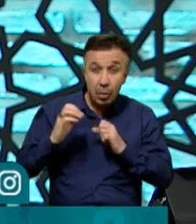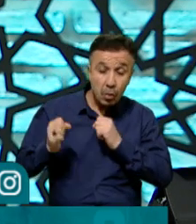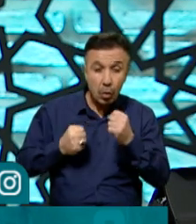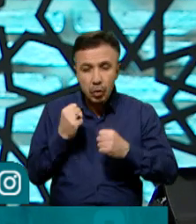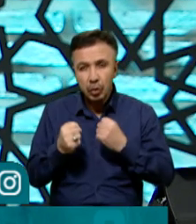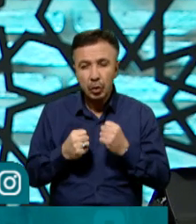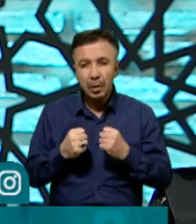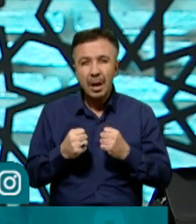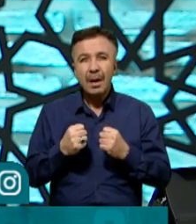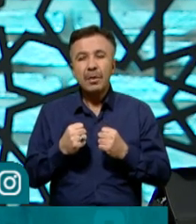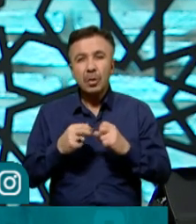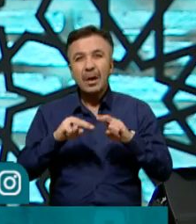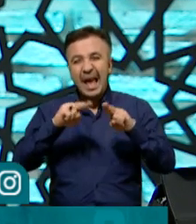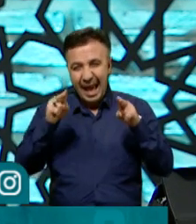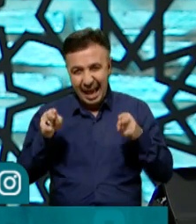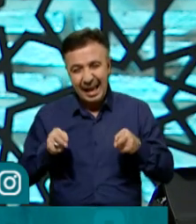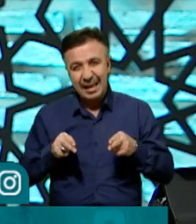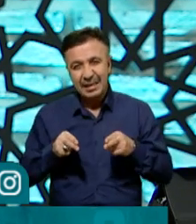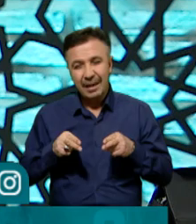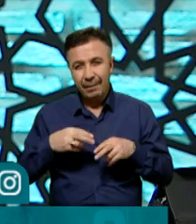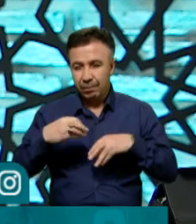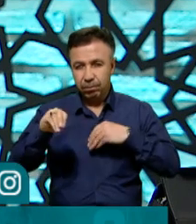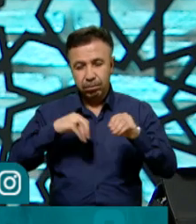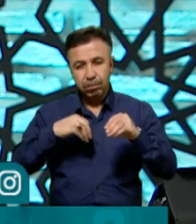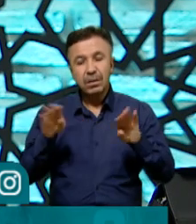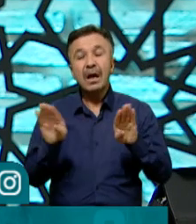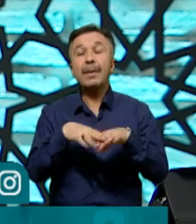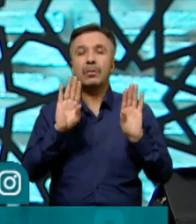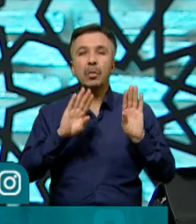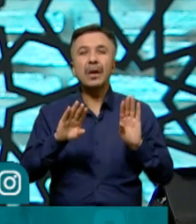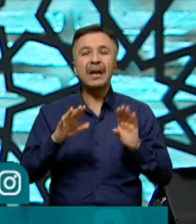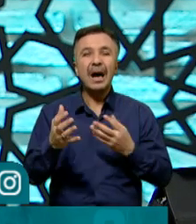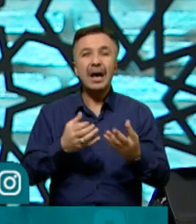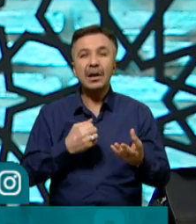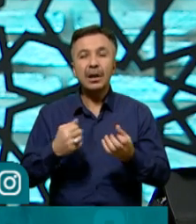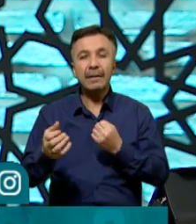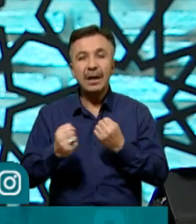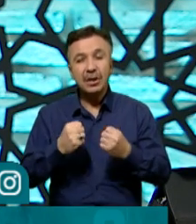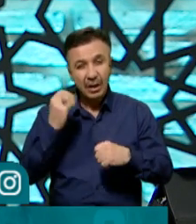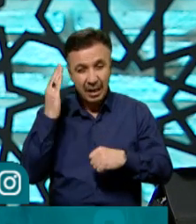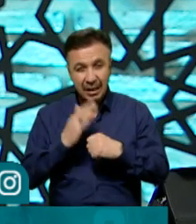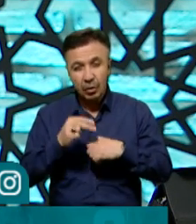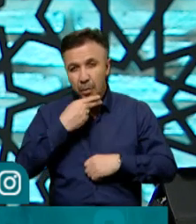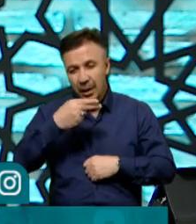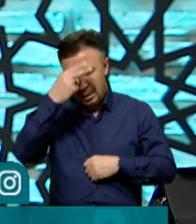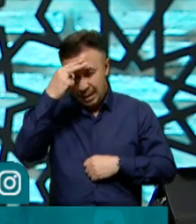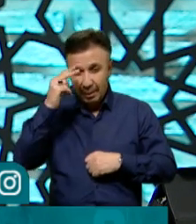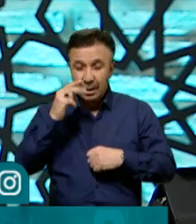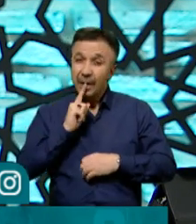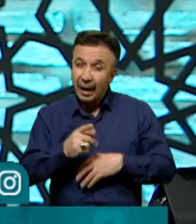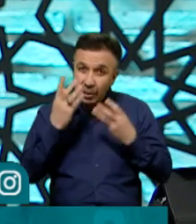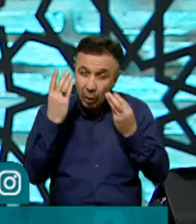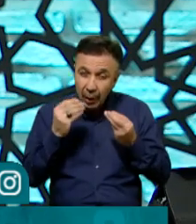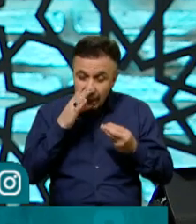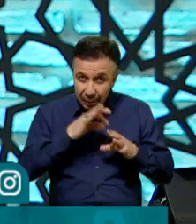birçok esnaf kapatmıyor. Burada alışveriş yasağı Cuma namazı farz olan kimseler için midir? Bu hususu